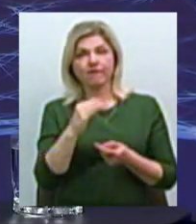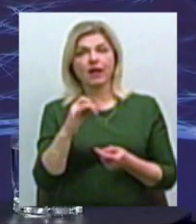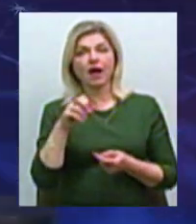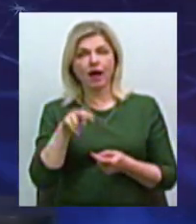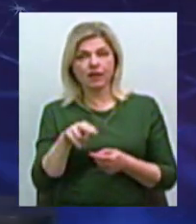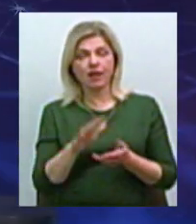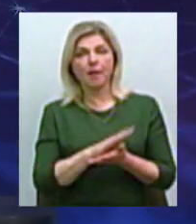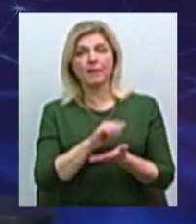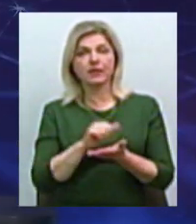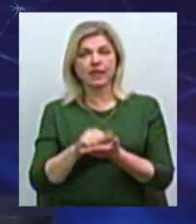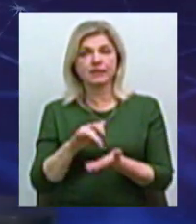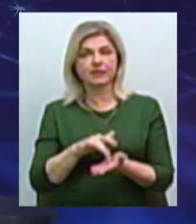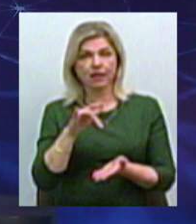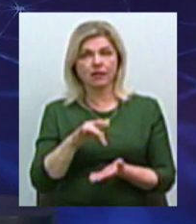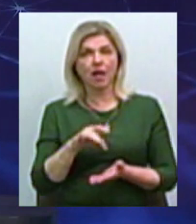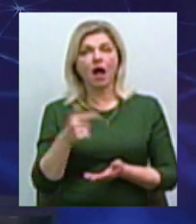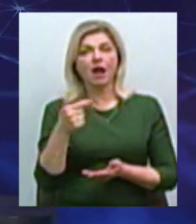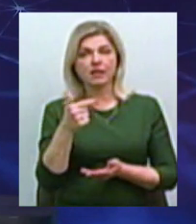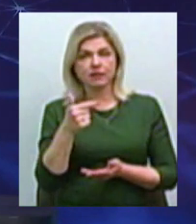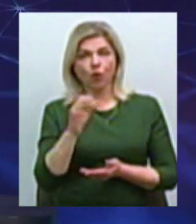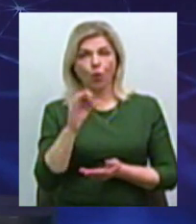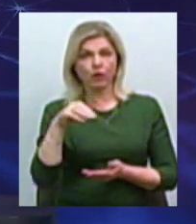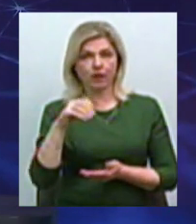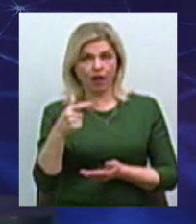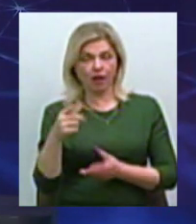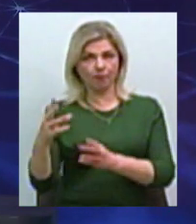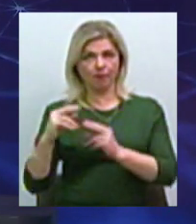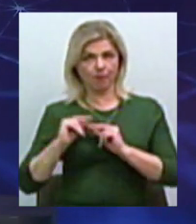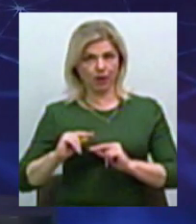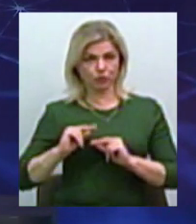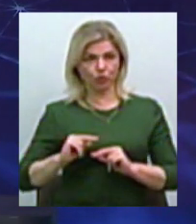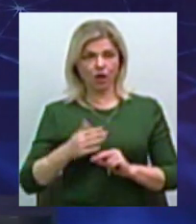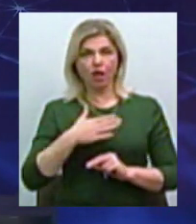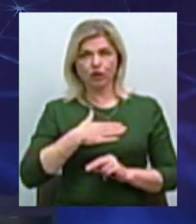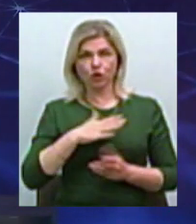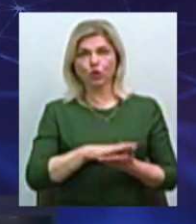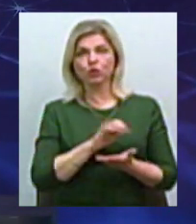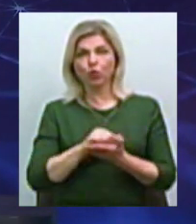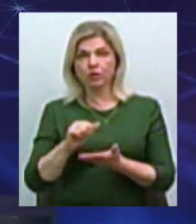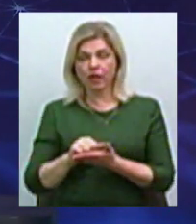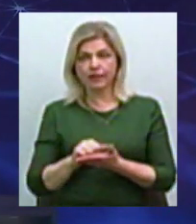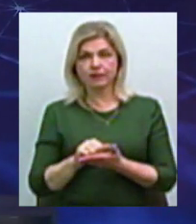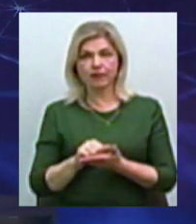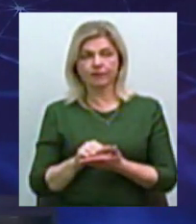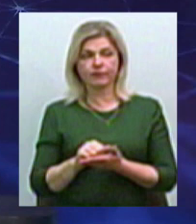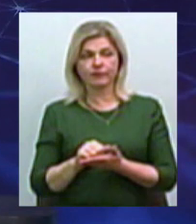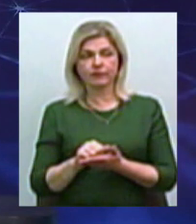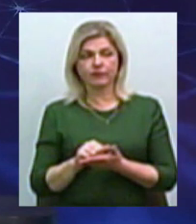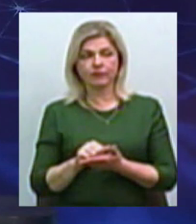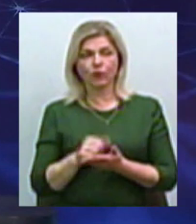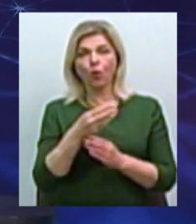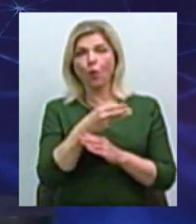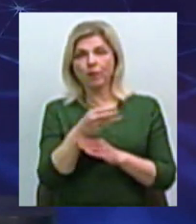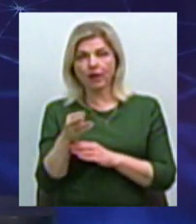медіа-центру Галицинівського ОТГ Великого, ми співпрацюємо. Наші журналісти, наші кореспонденти, а також оператори